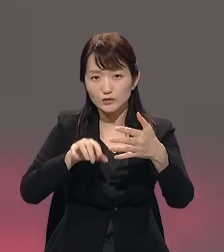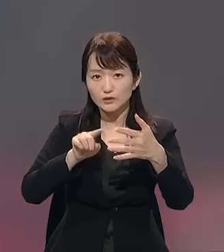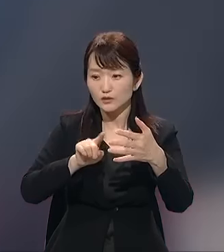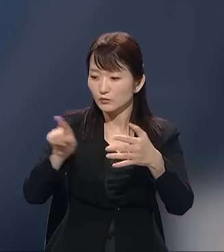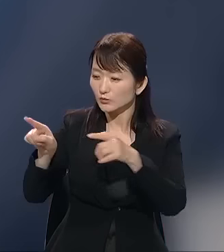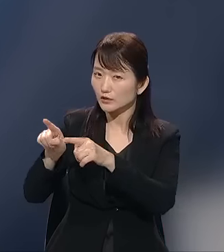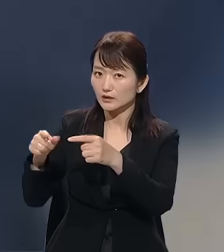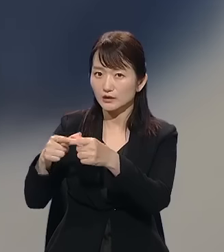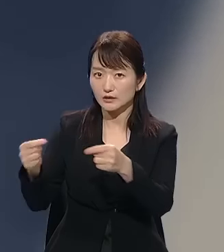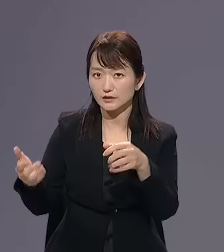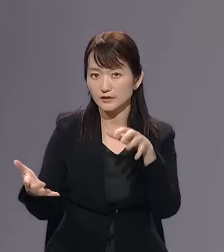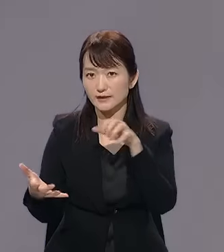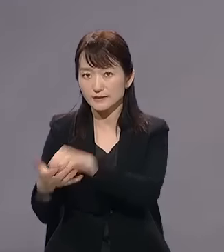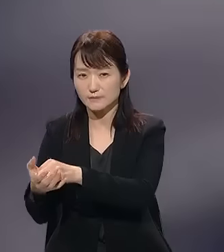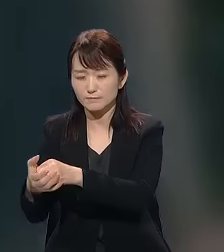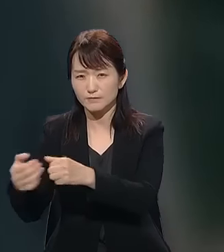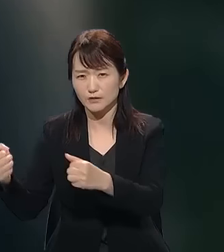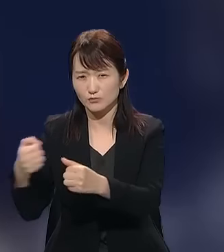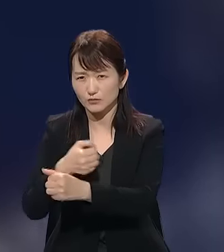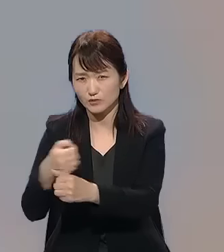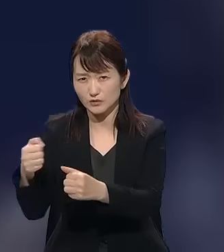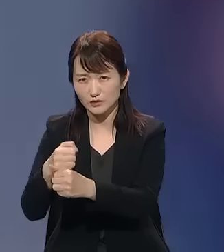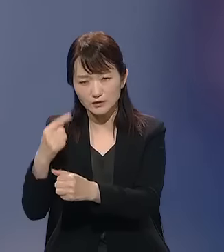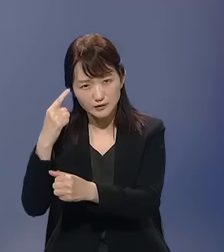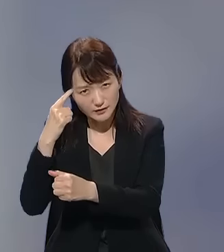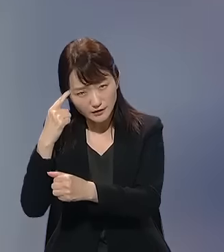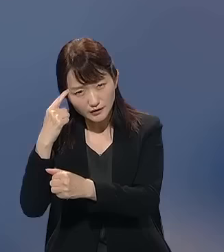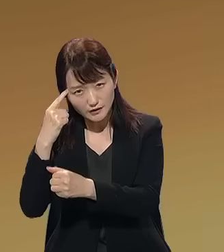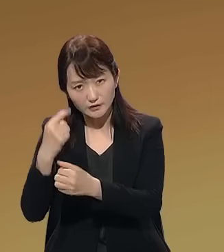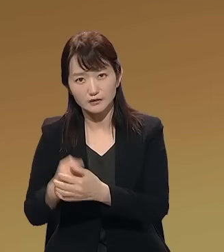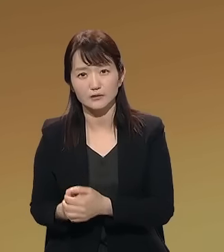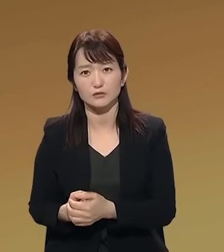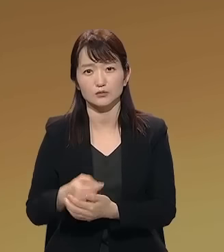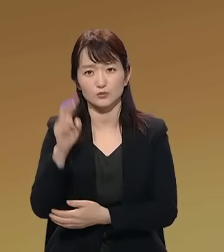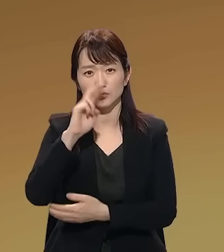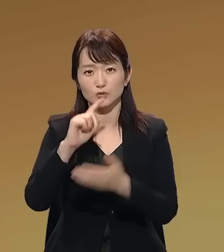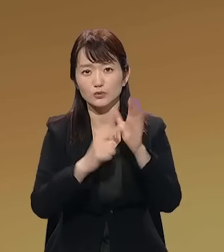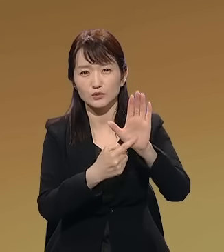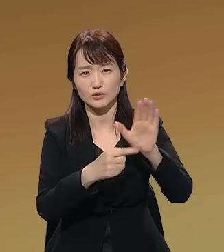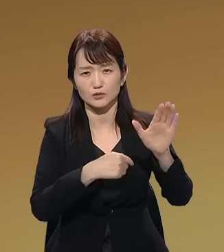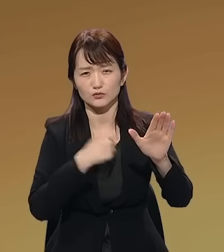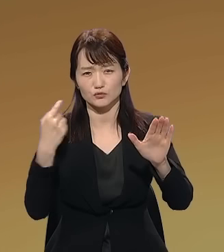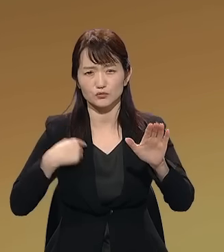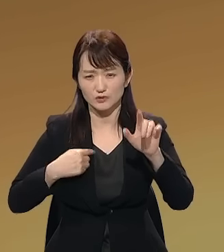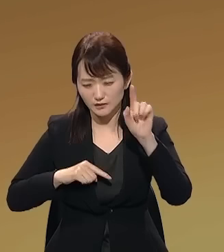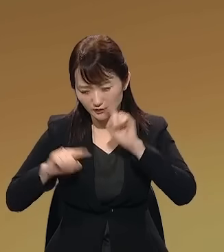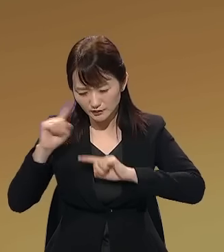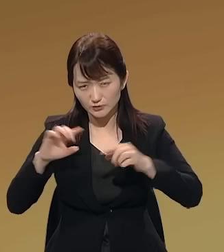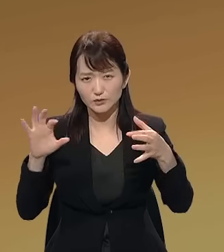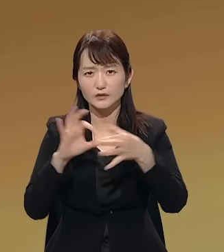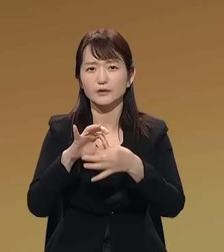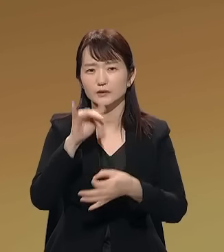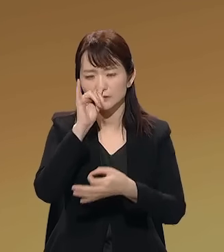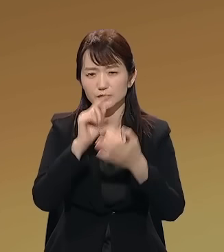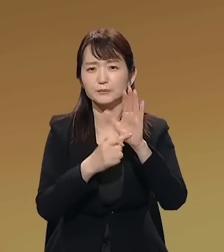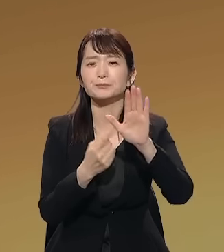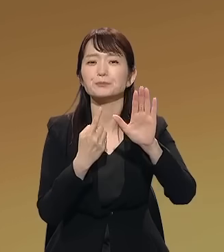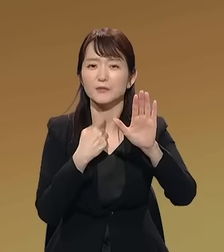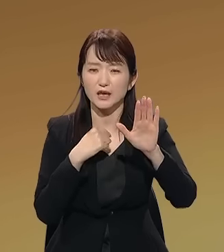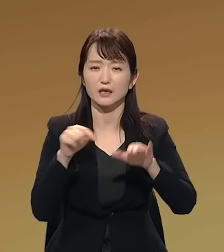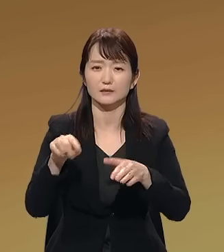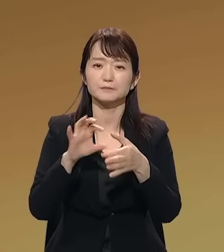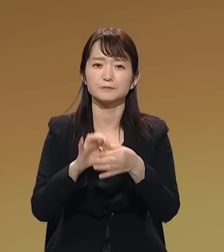일제 집단 학살지 떠올리게 한다면서 노래 공개 일도 중국의 상처와 관련되 있다고 주장한 적이 있습니다 이와